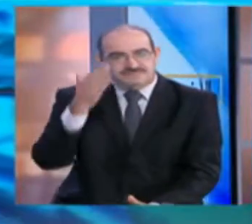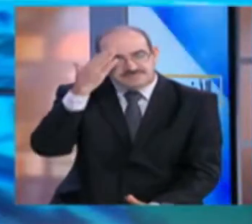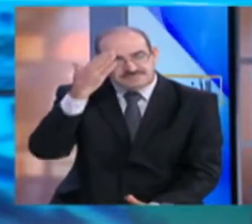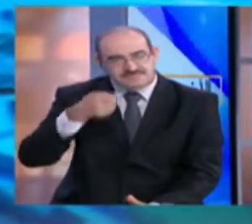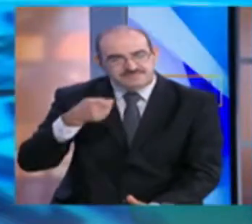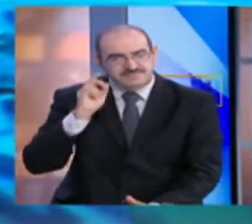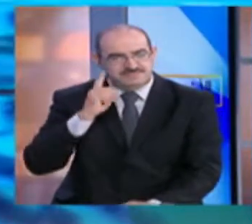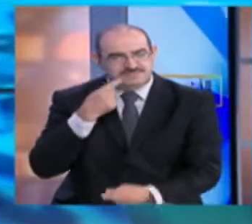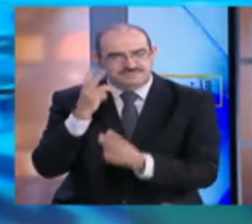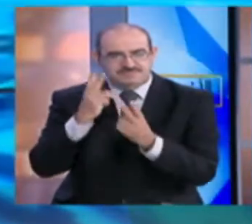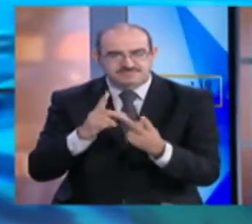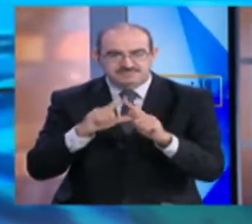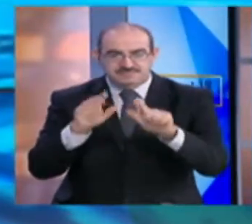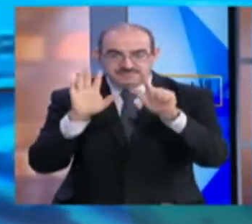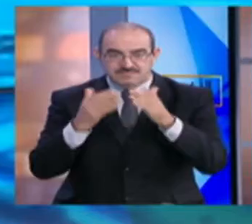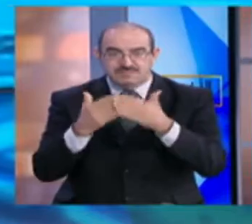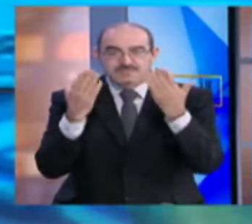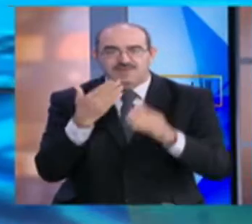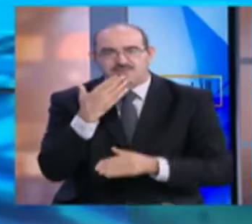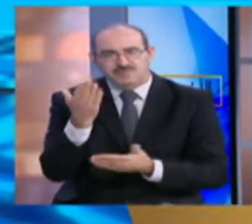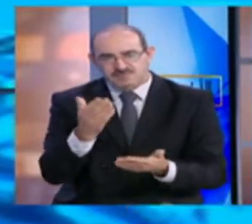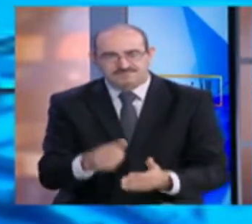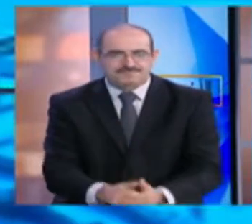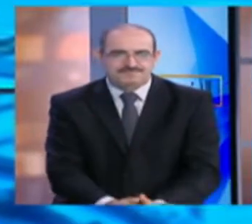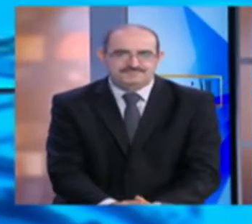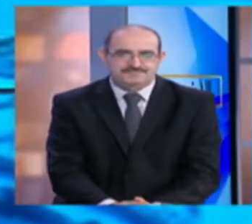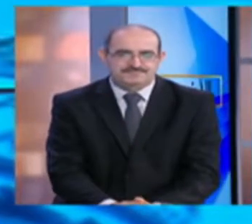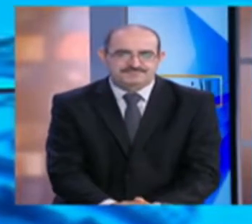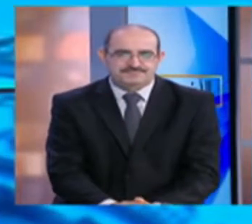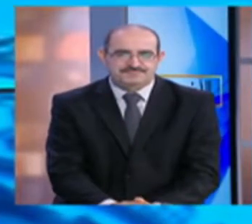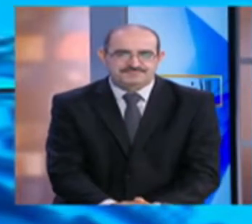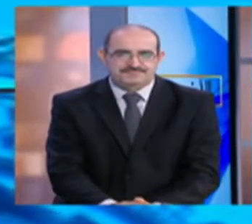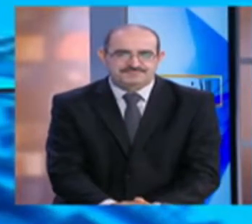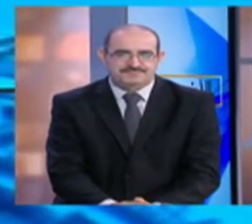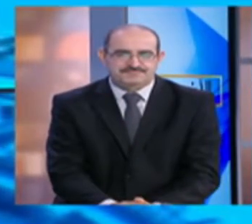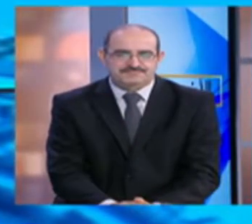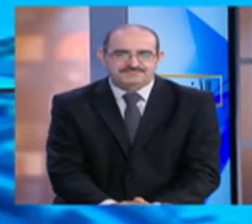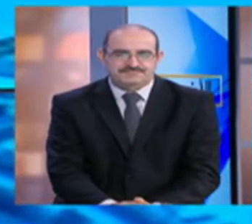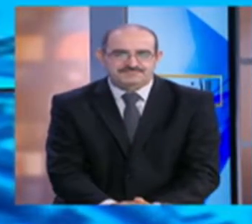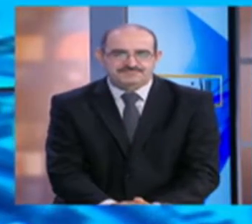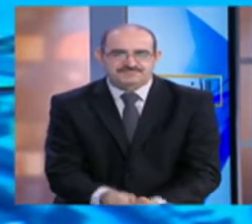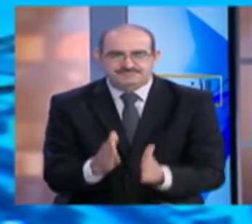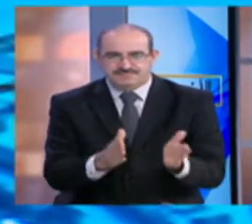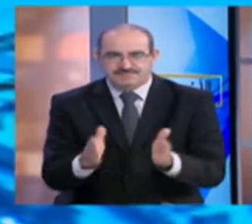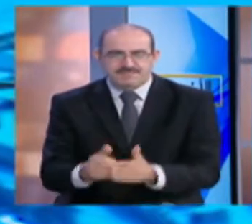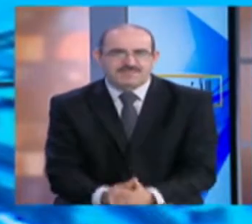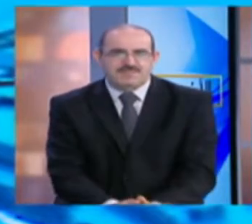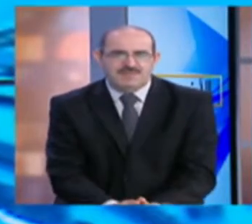أسعد الله صباحكم بكل خير وأهلا بكم في أولى مواعيدنا الإخبارية المفصلة لنهار اليوم.